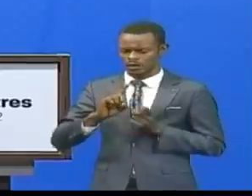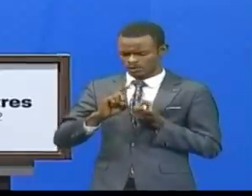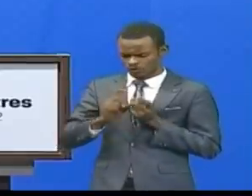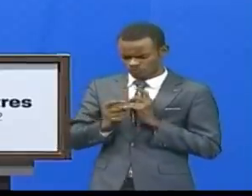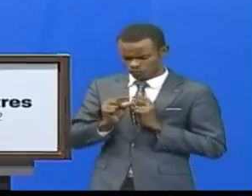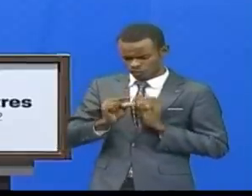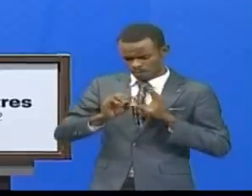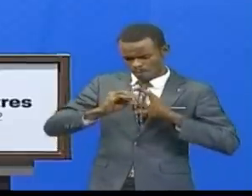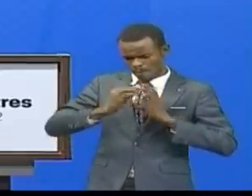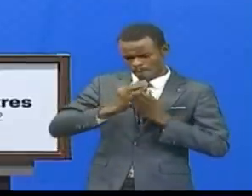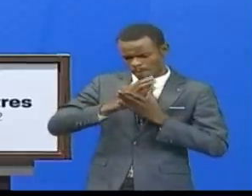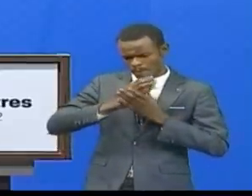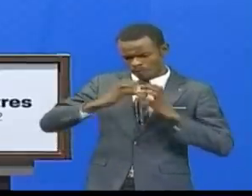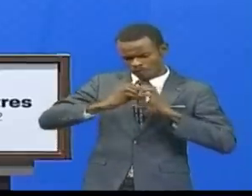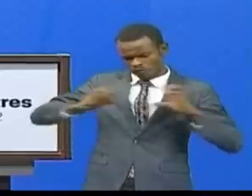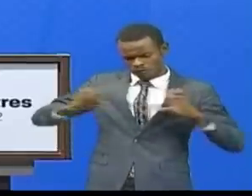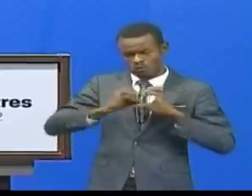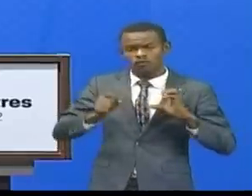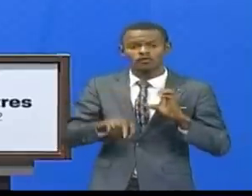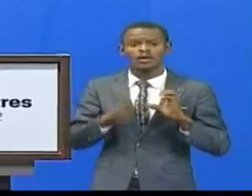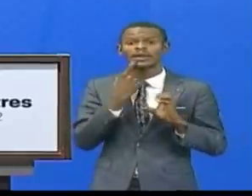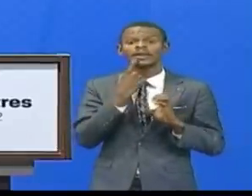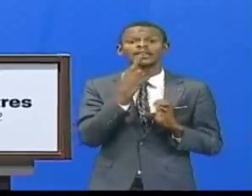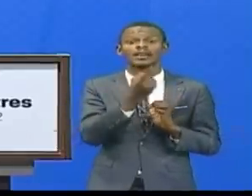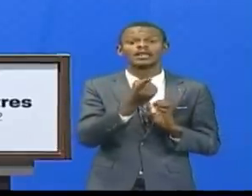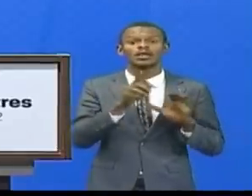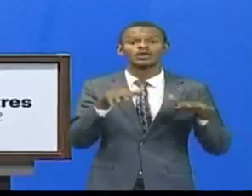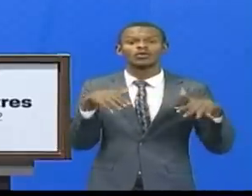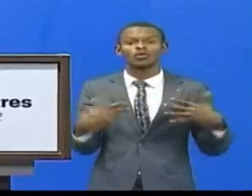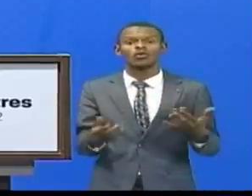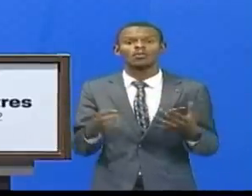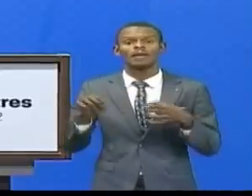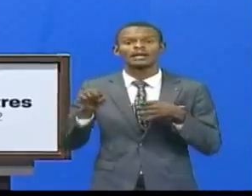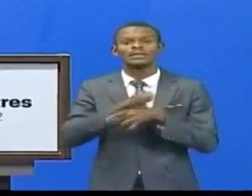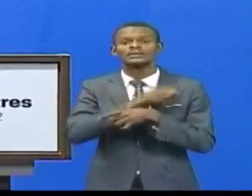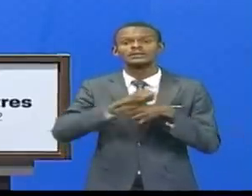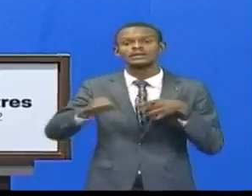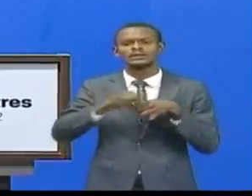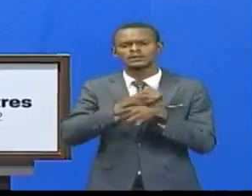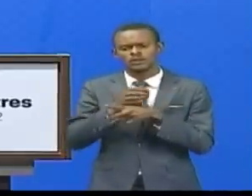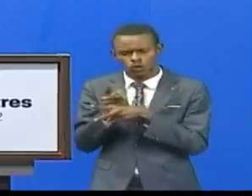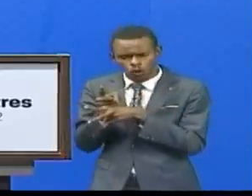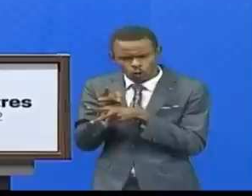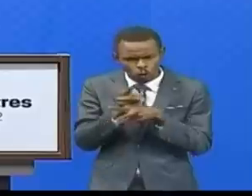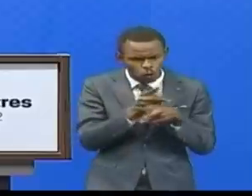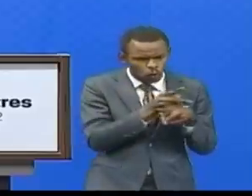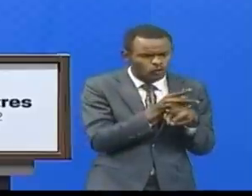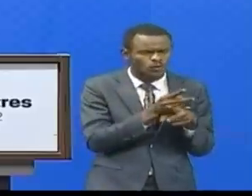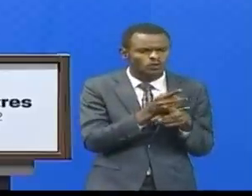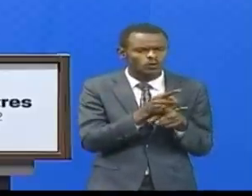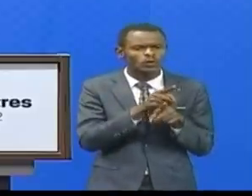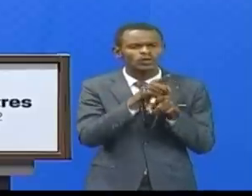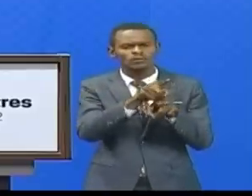déclaratives, aux modalités d'exercice de contrôle et aux modalités de recouvrement.